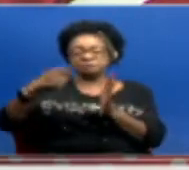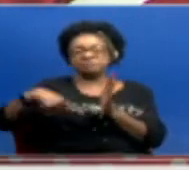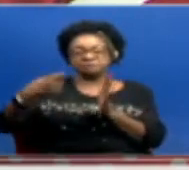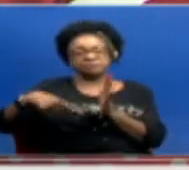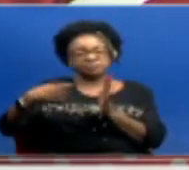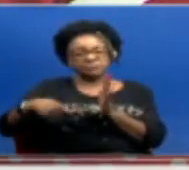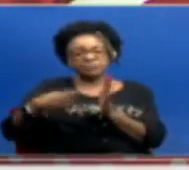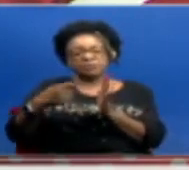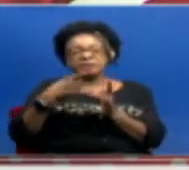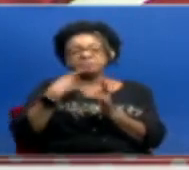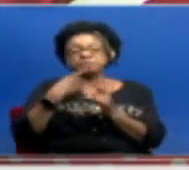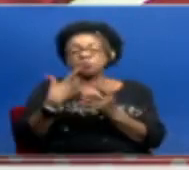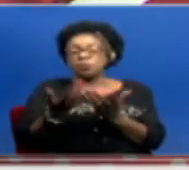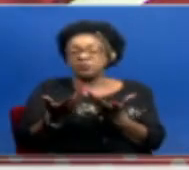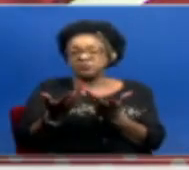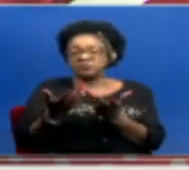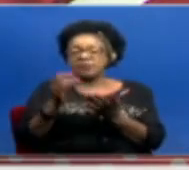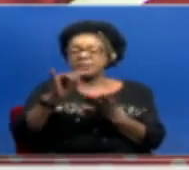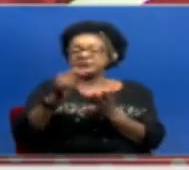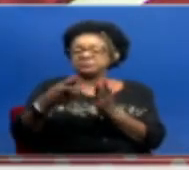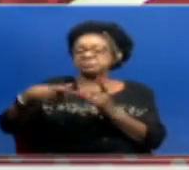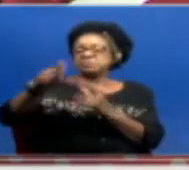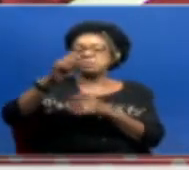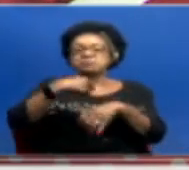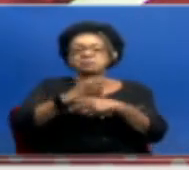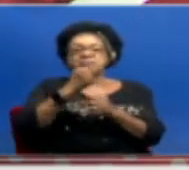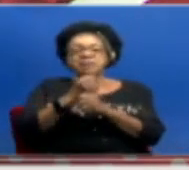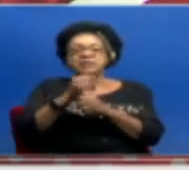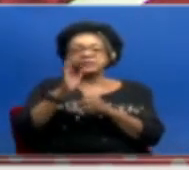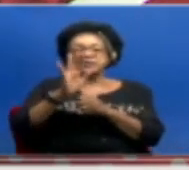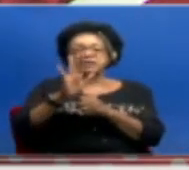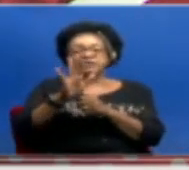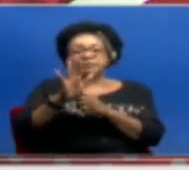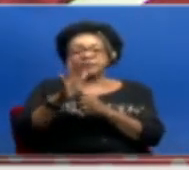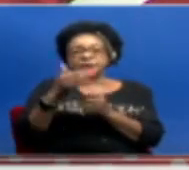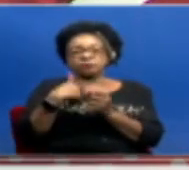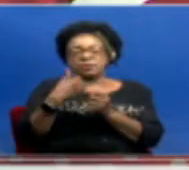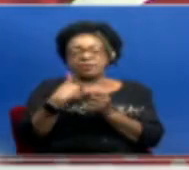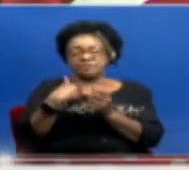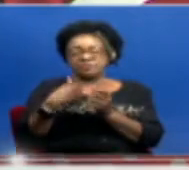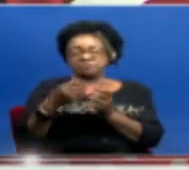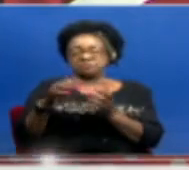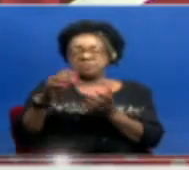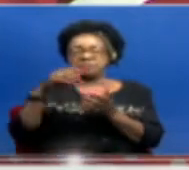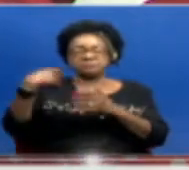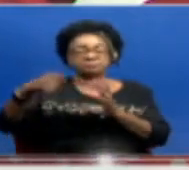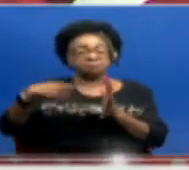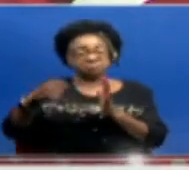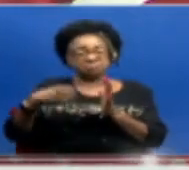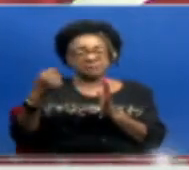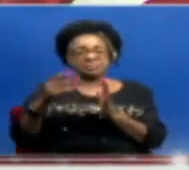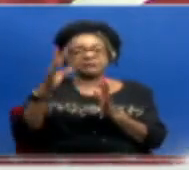anayeungama kwamba ongezeko hili limemlazimu kuongeza tozo la kusaga unga. Hebu tazama. Tumsikize.